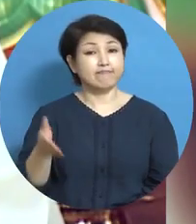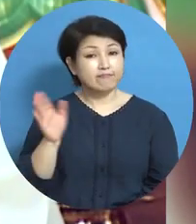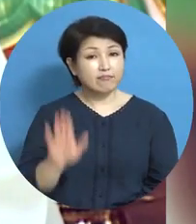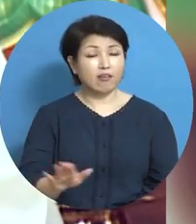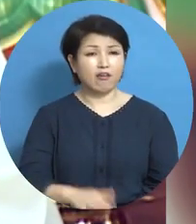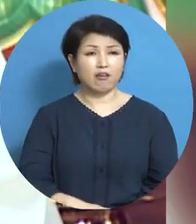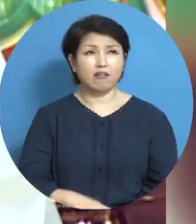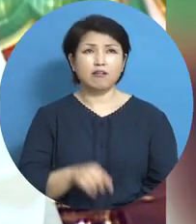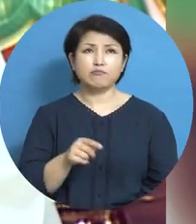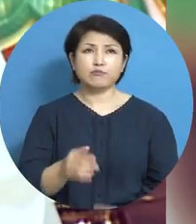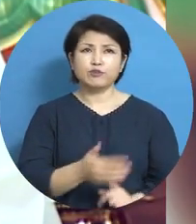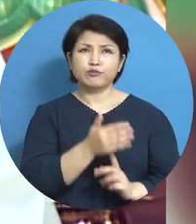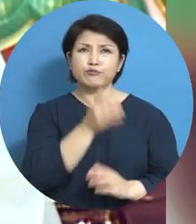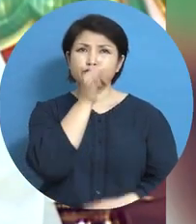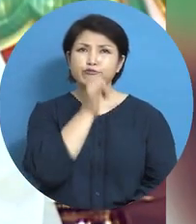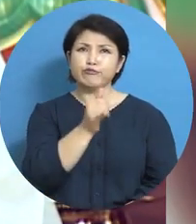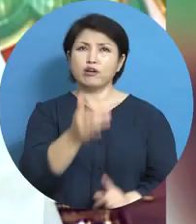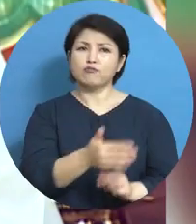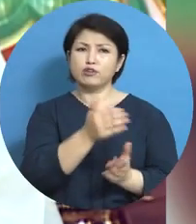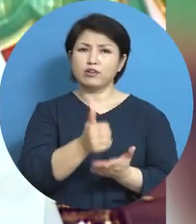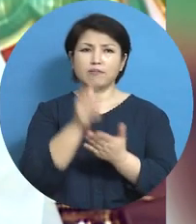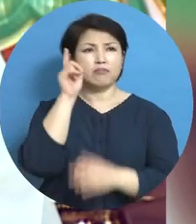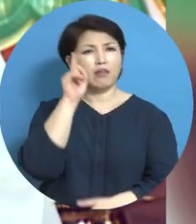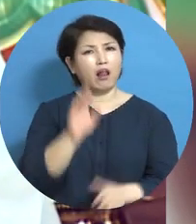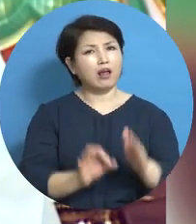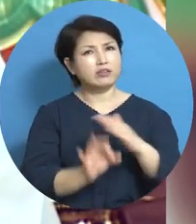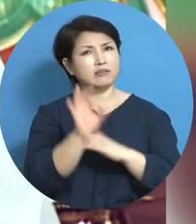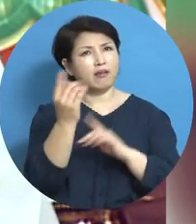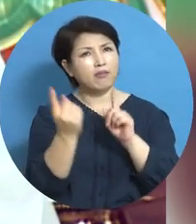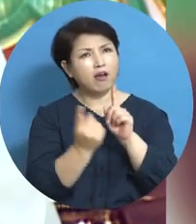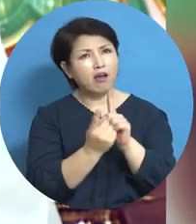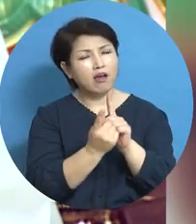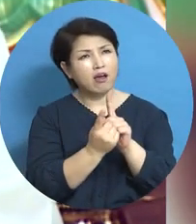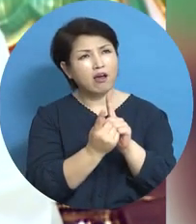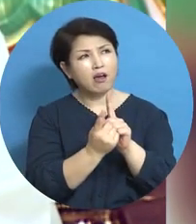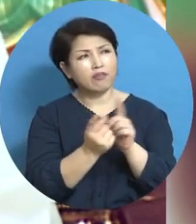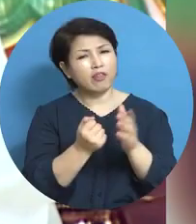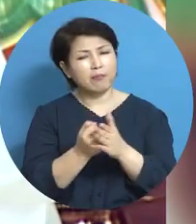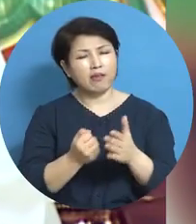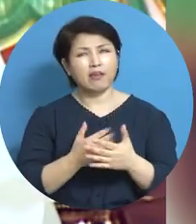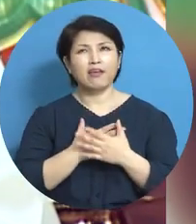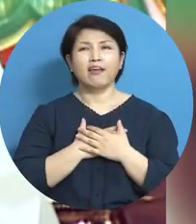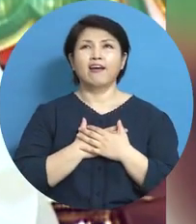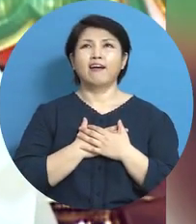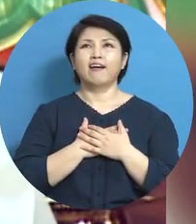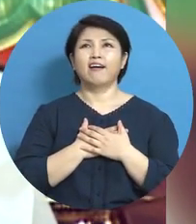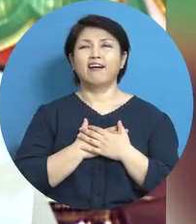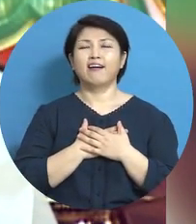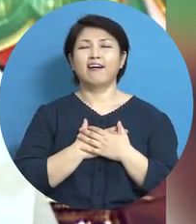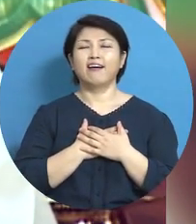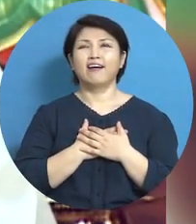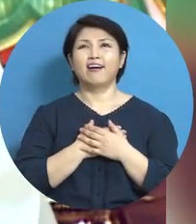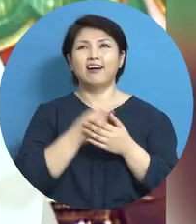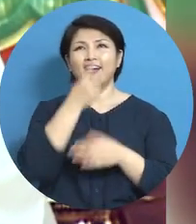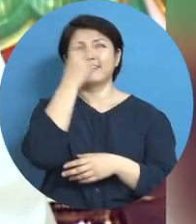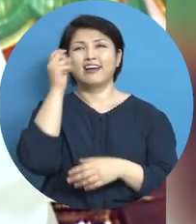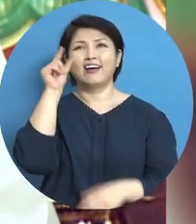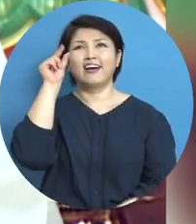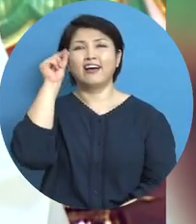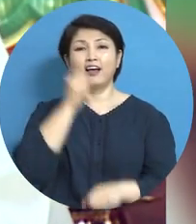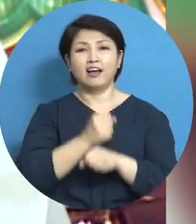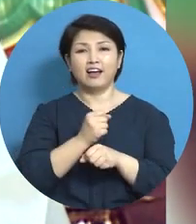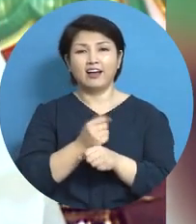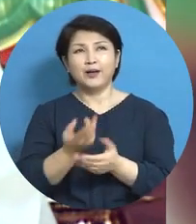그런 훌륭한 분을 내일 아침에 뵙는다니까 이 마음이 들떠서 잠이 안 오는 거예요. 그래서